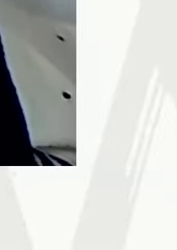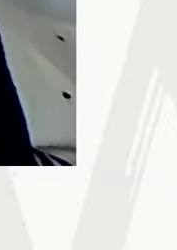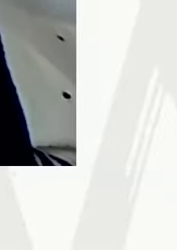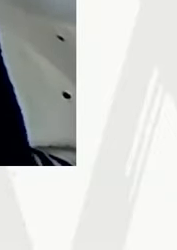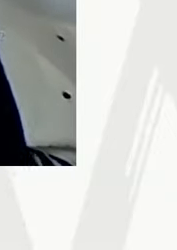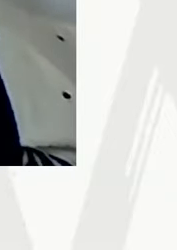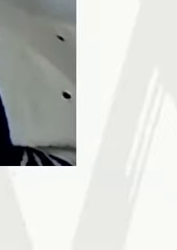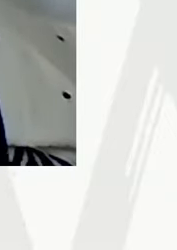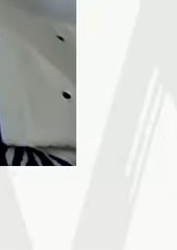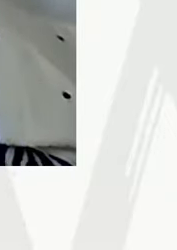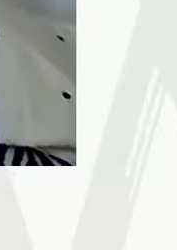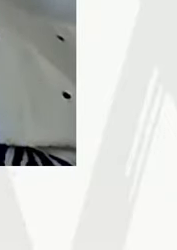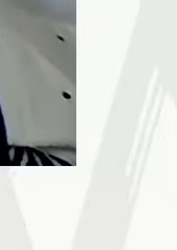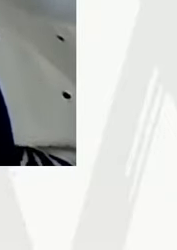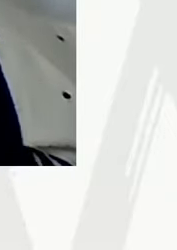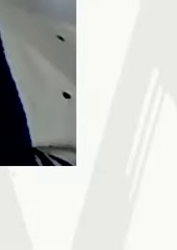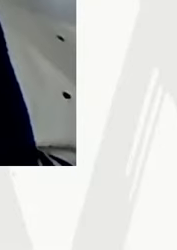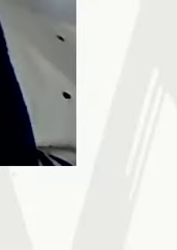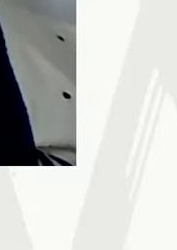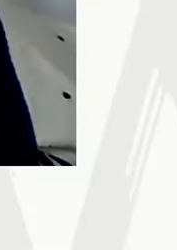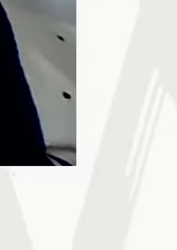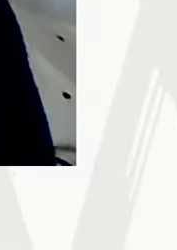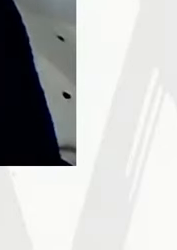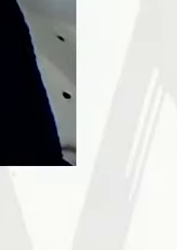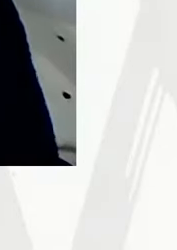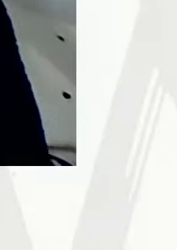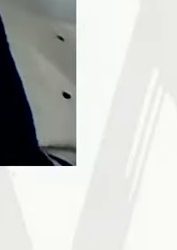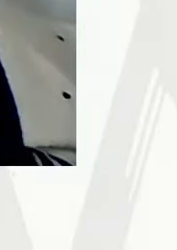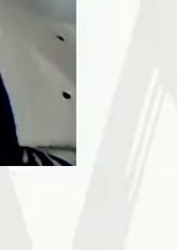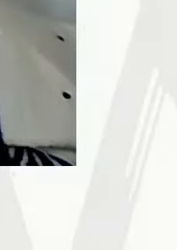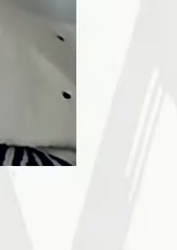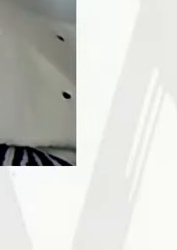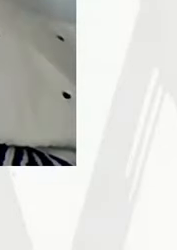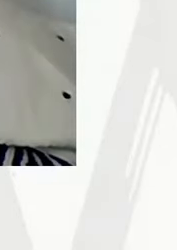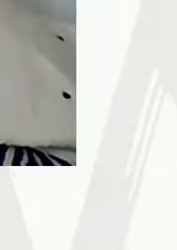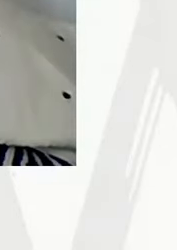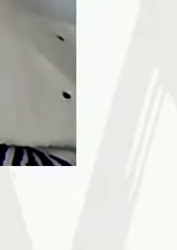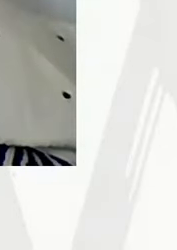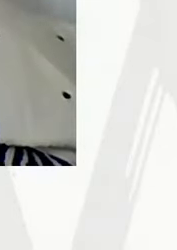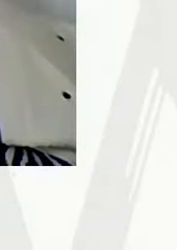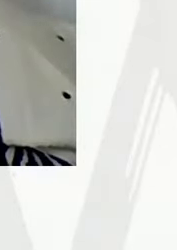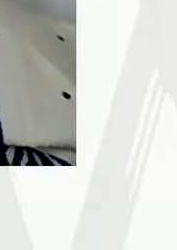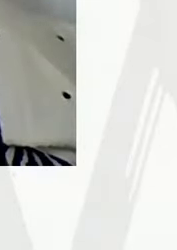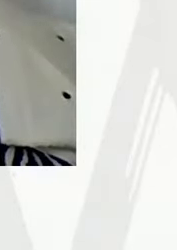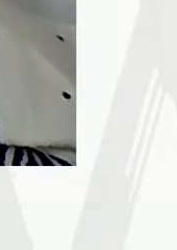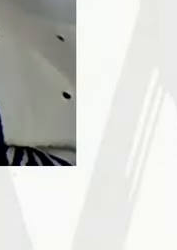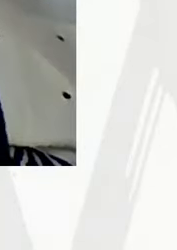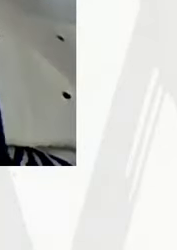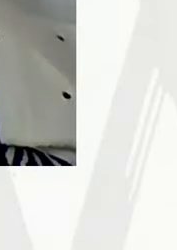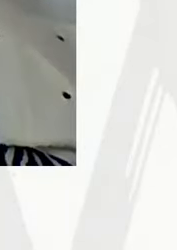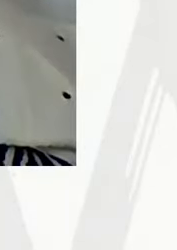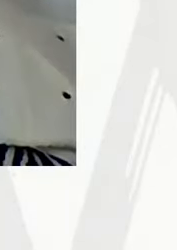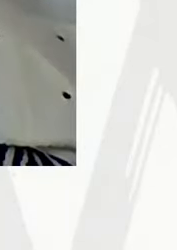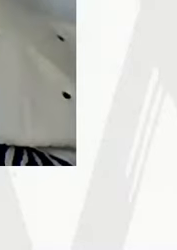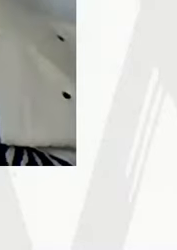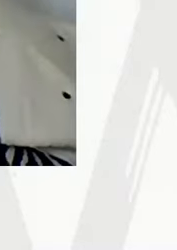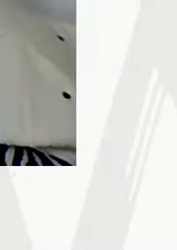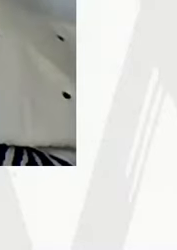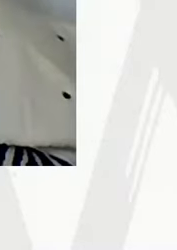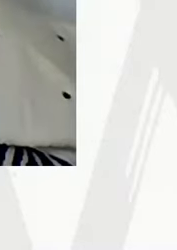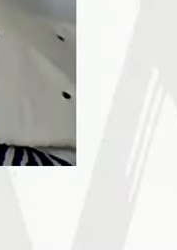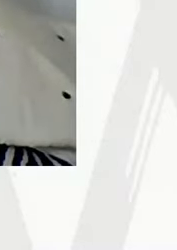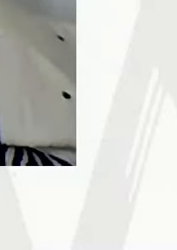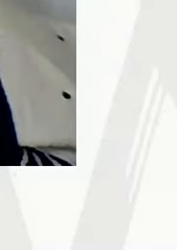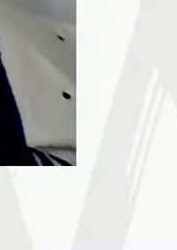pu décrire comme l'absorption passive, voire addictive, du grand spectacle